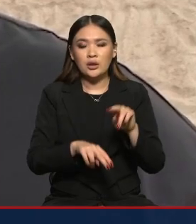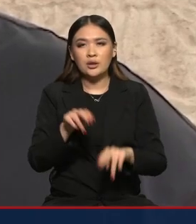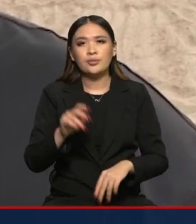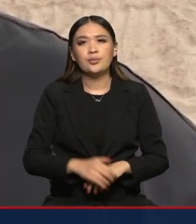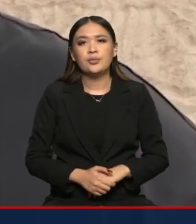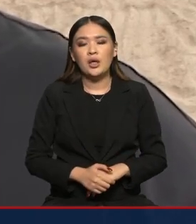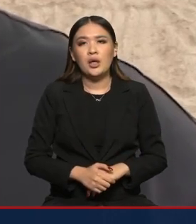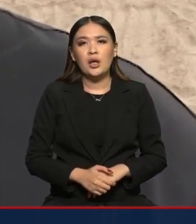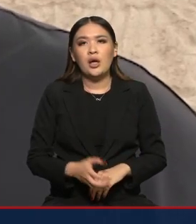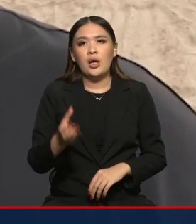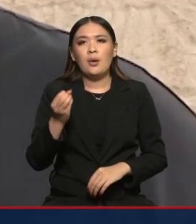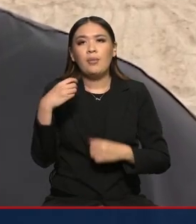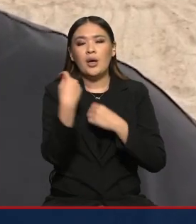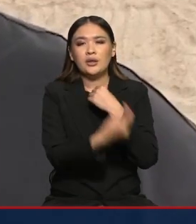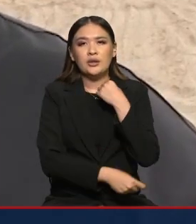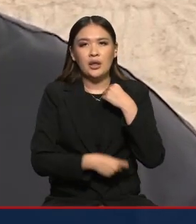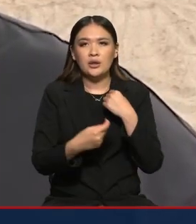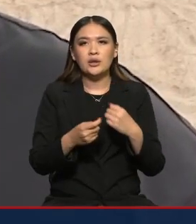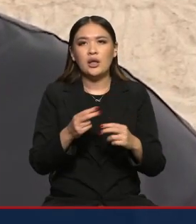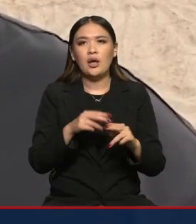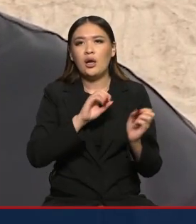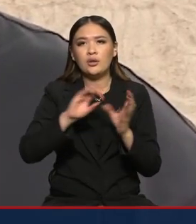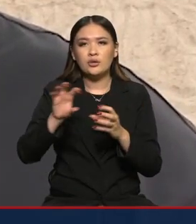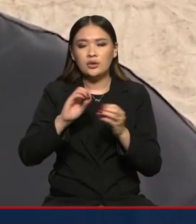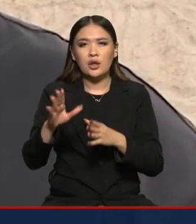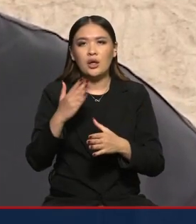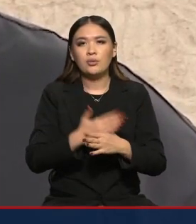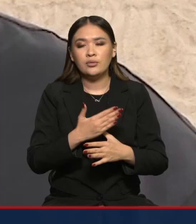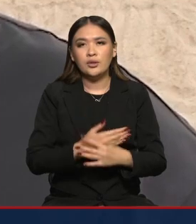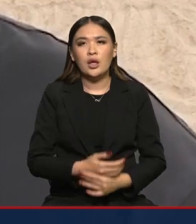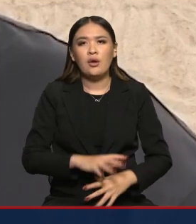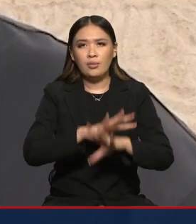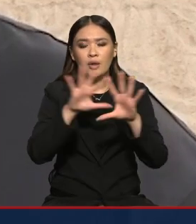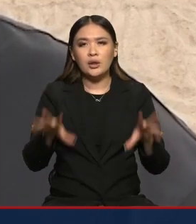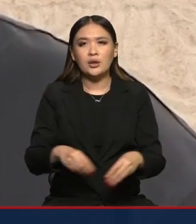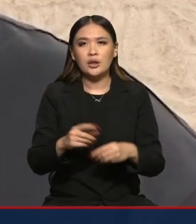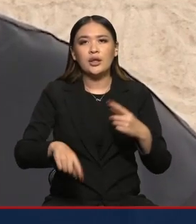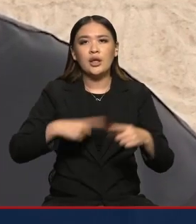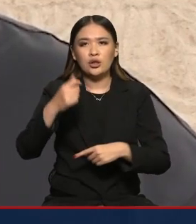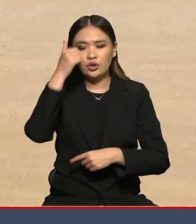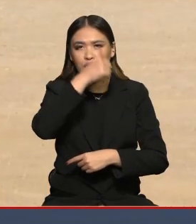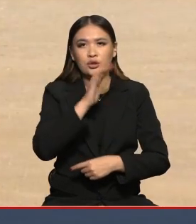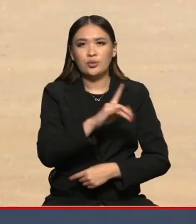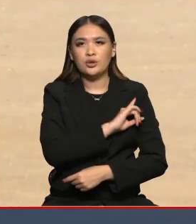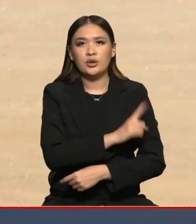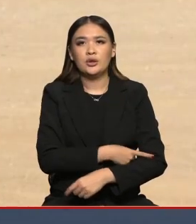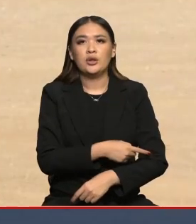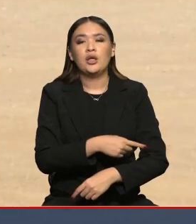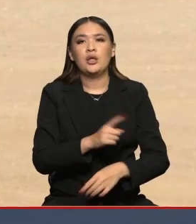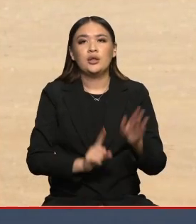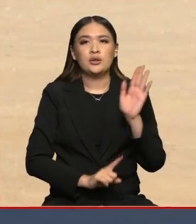сонымен қатар материалдың заготовкасын жасап жатыр. Қарқынды жұмыстың бәрі келесі жылы басталады деп отырмыз.